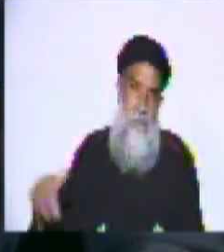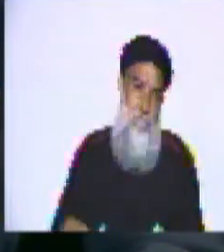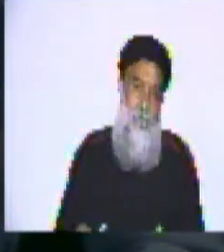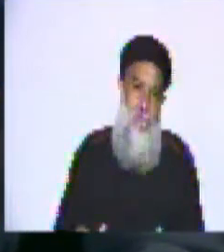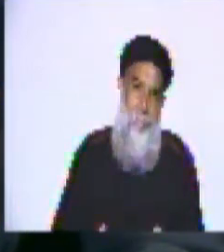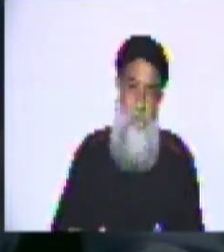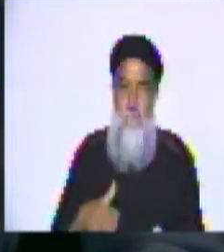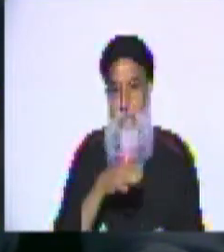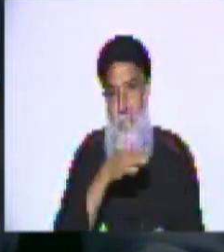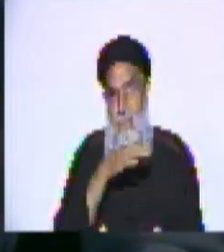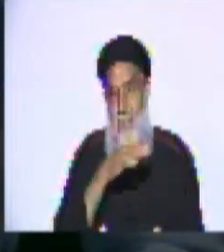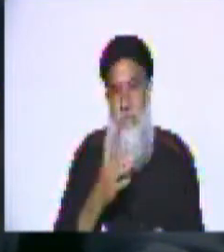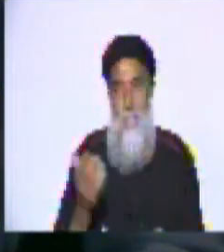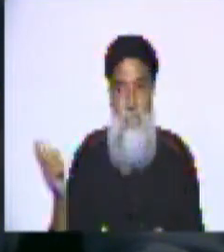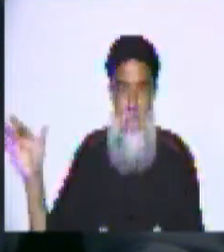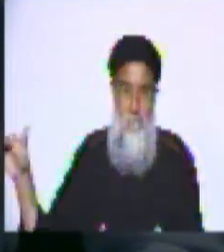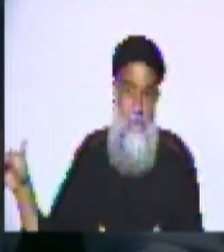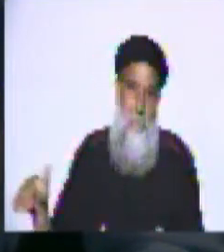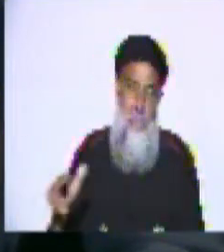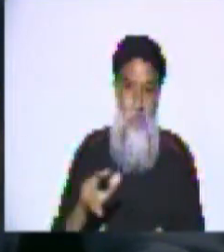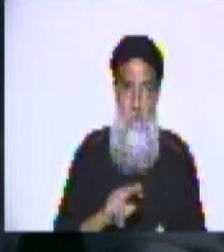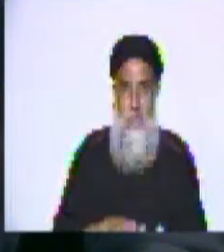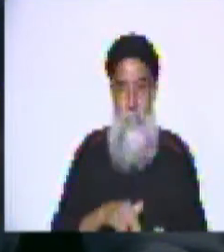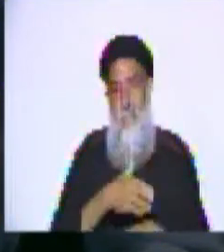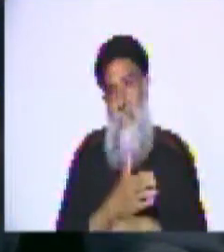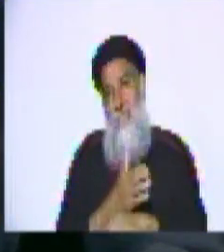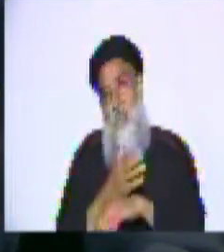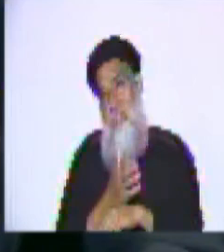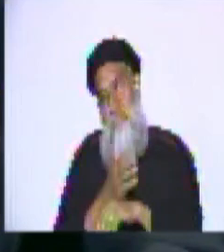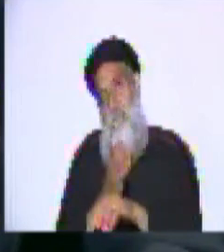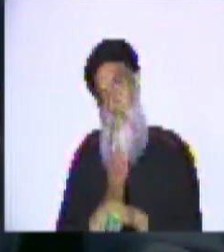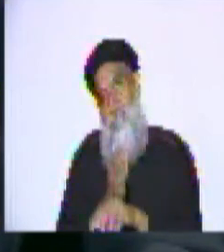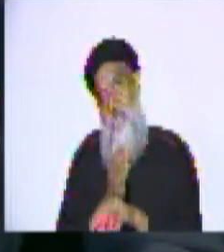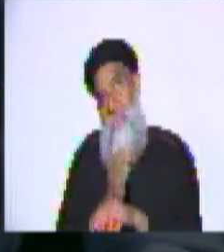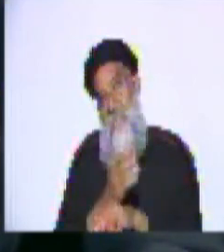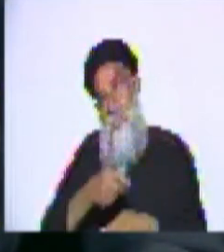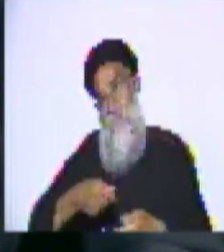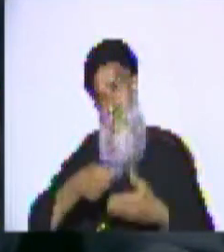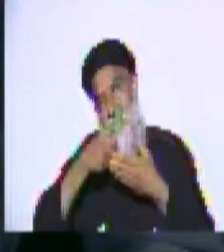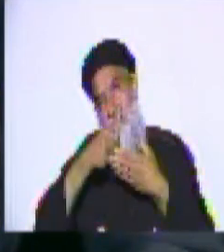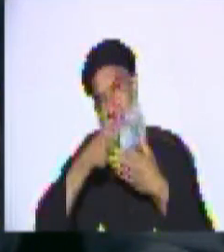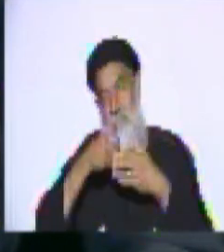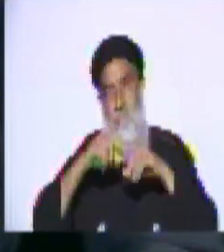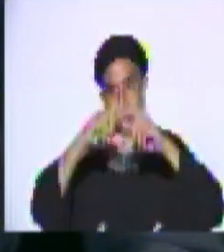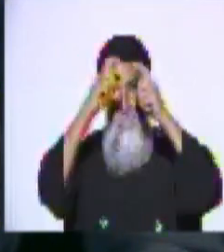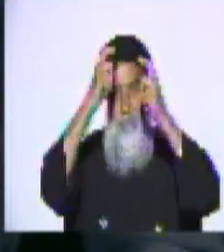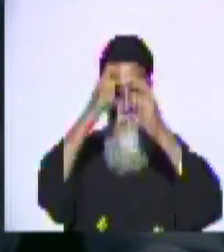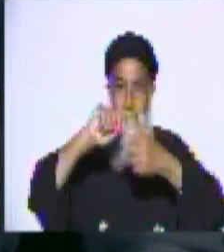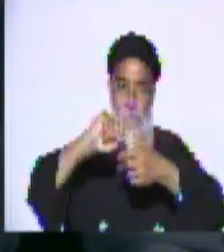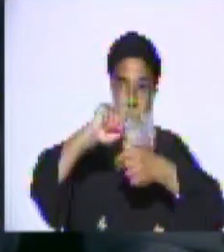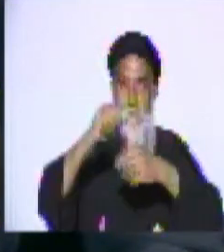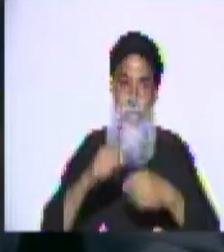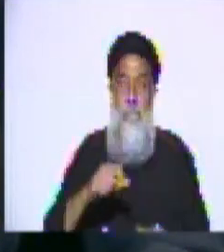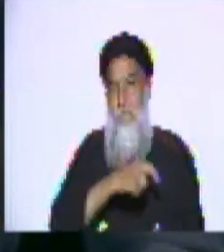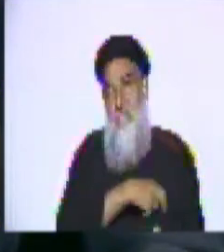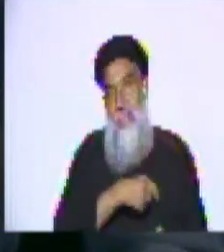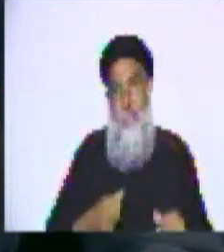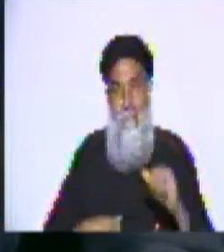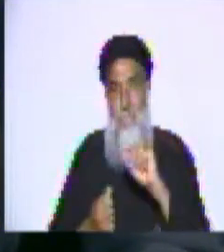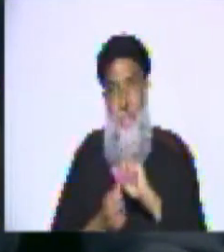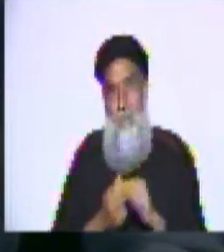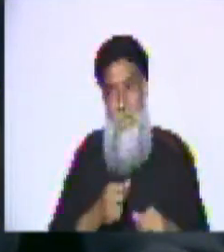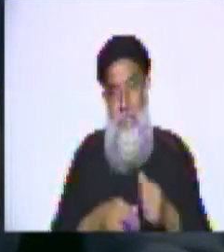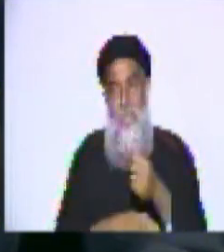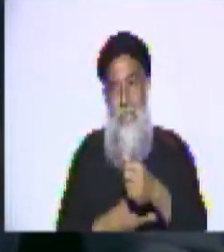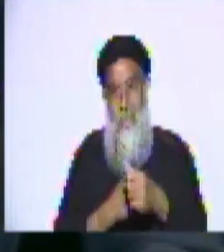وفي اب كاهن جه متاخر فعشان ممكن يناول الكاس يعني، لكن في دياكون موجود ولابس